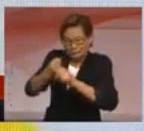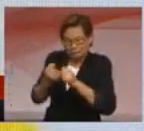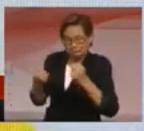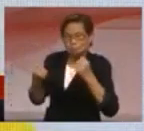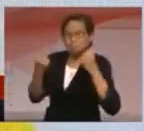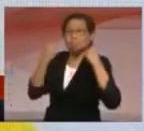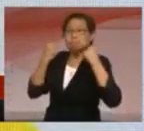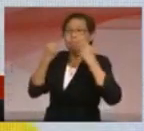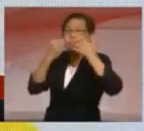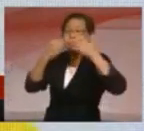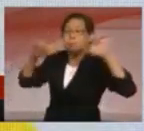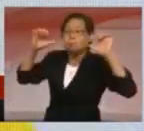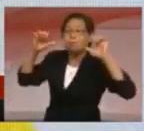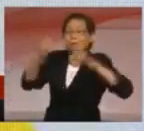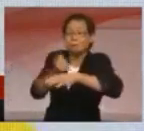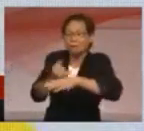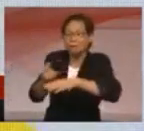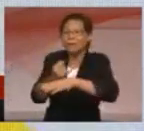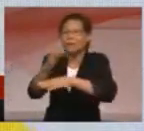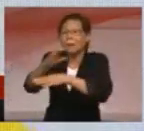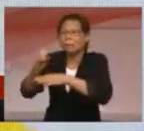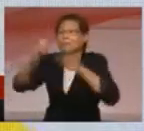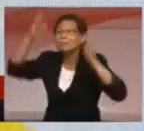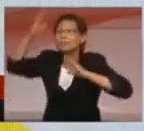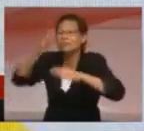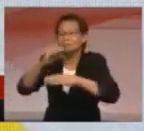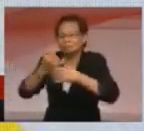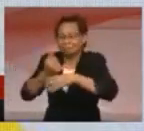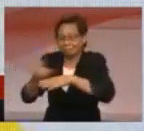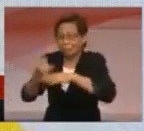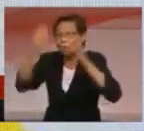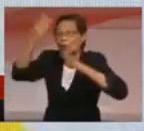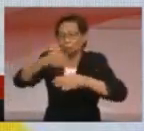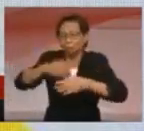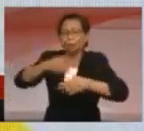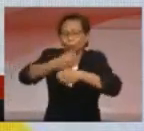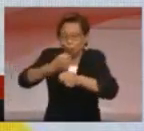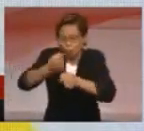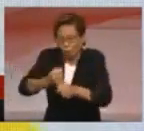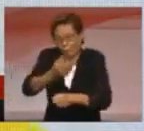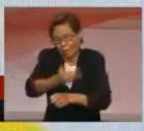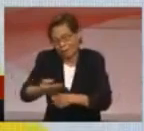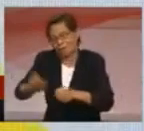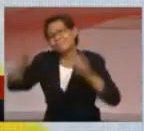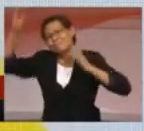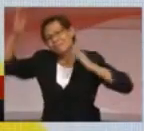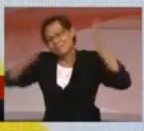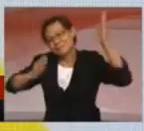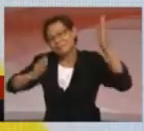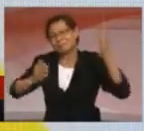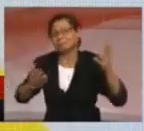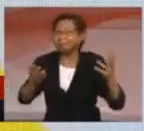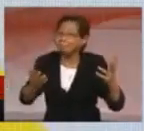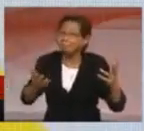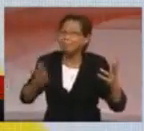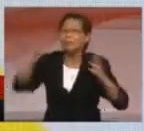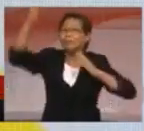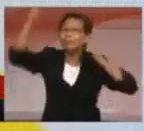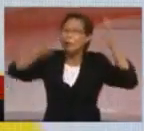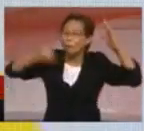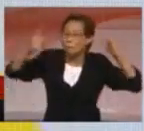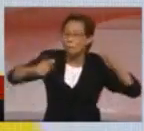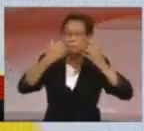industri tempatan untuk mengeluarkan produk buatan Malaysia. Malaysia perlu